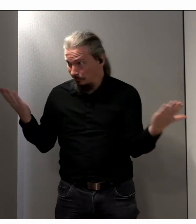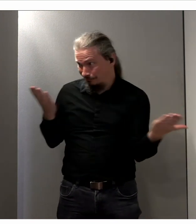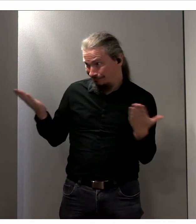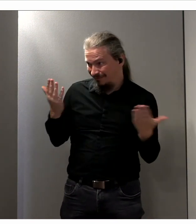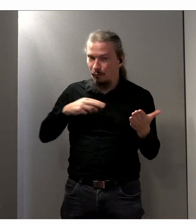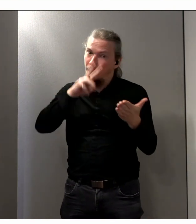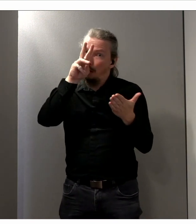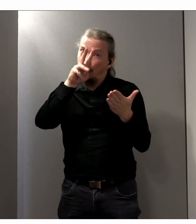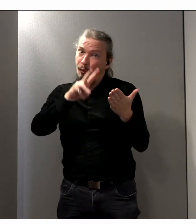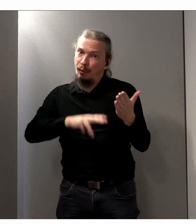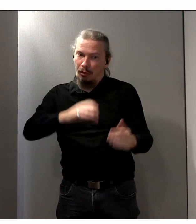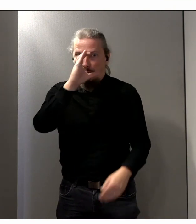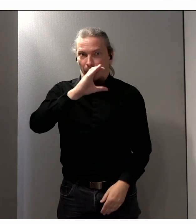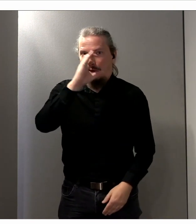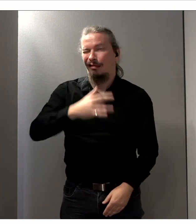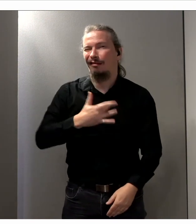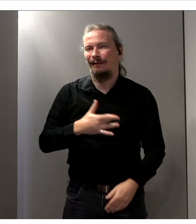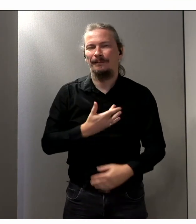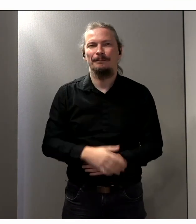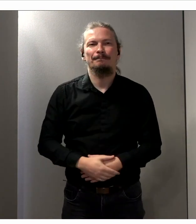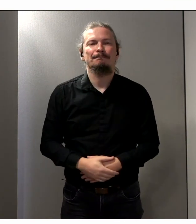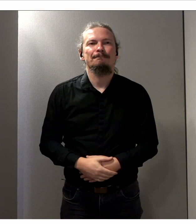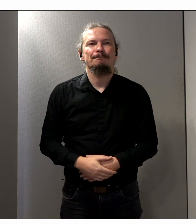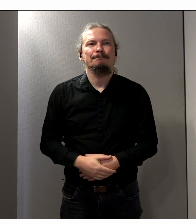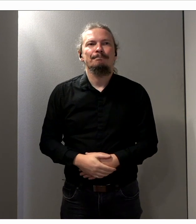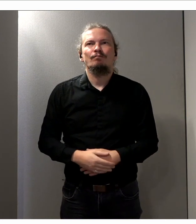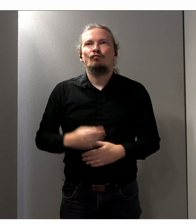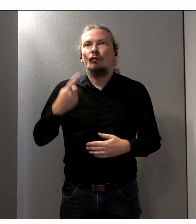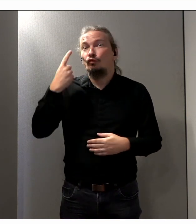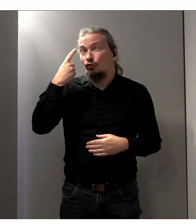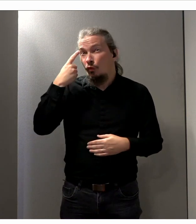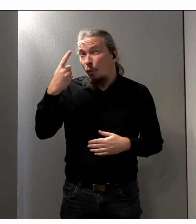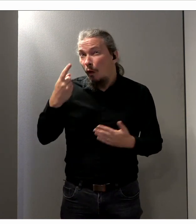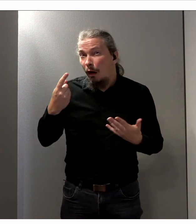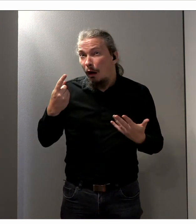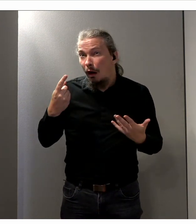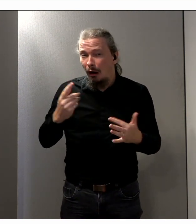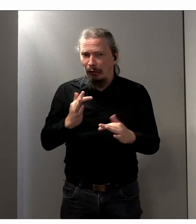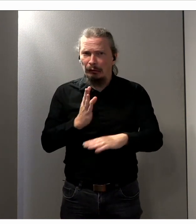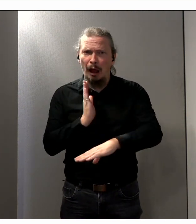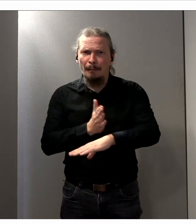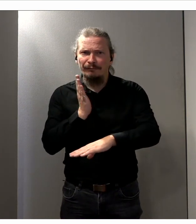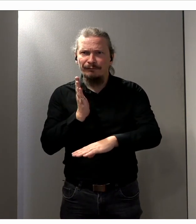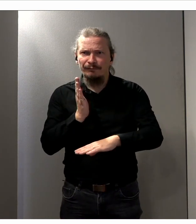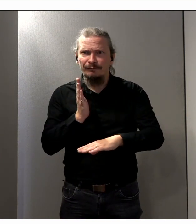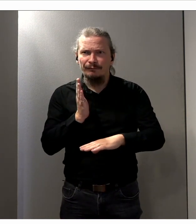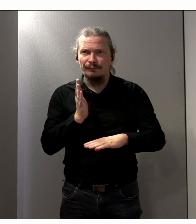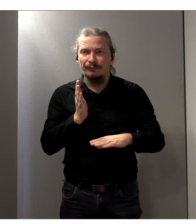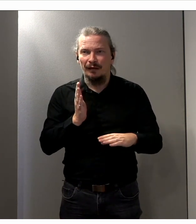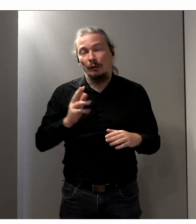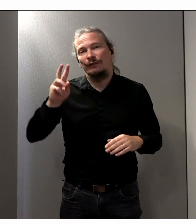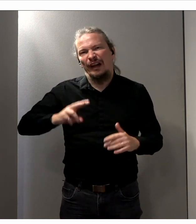les regarderai toujours avec beaucoup d'attention. Je crois que dans le timing,